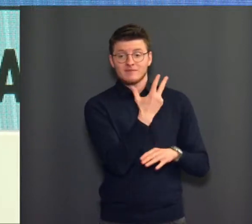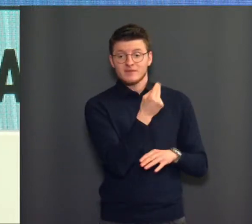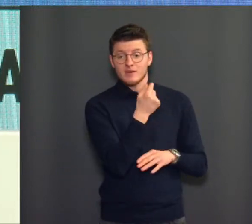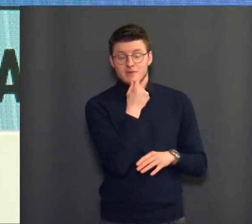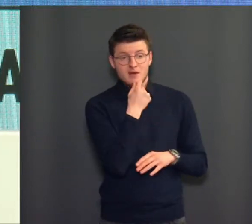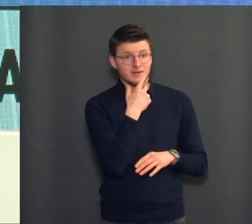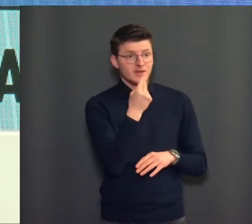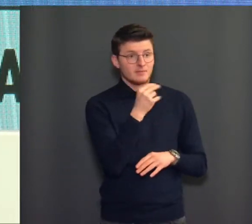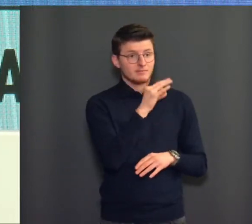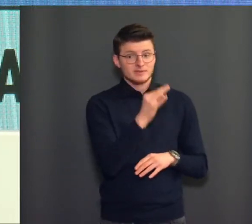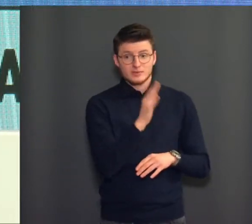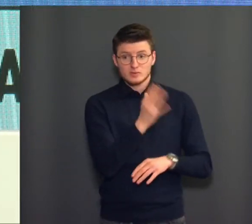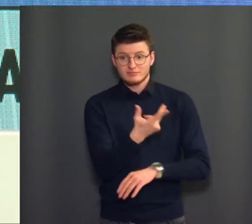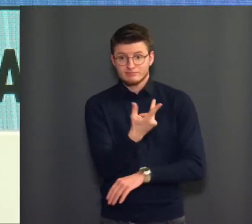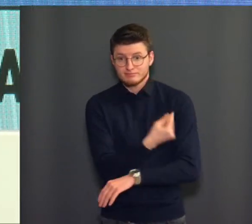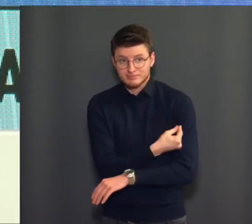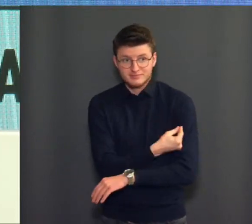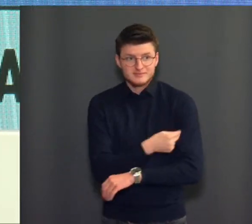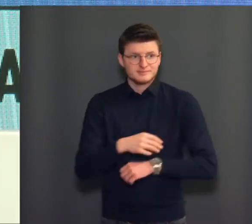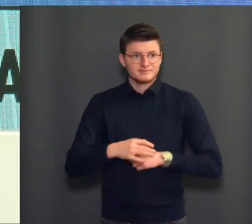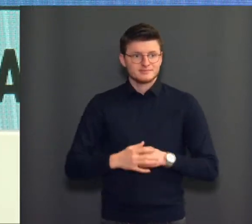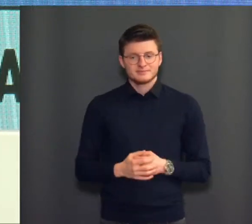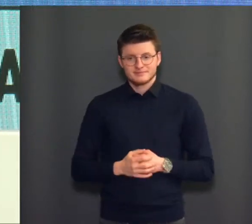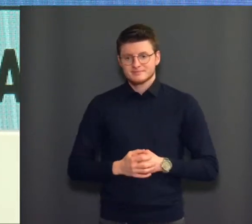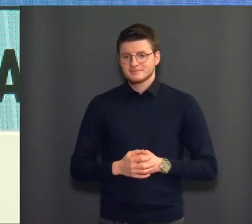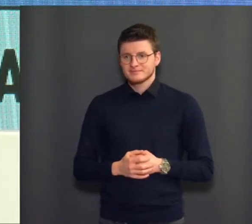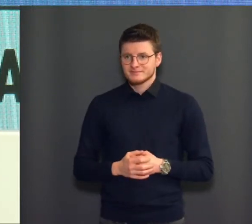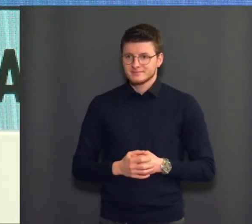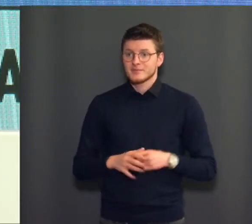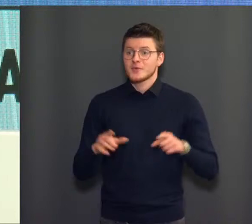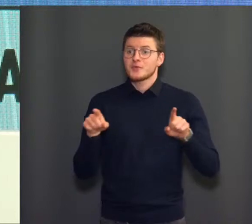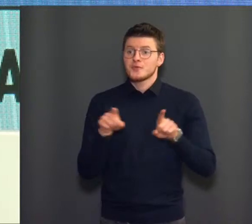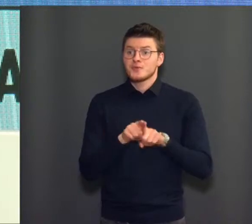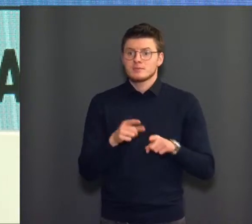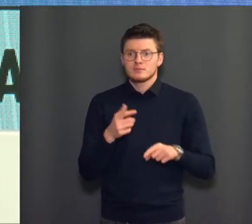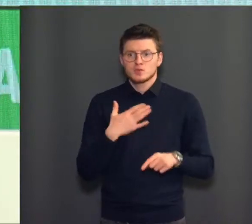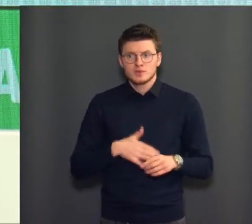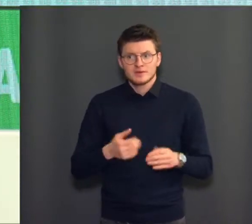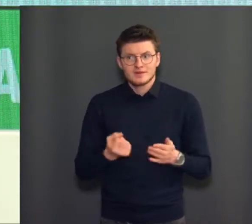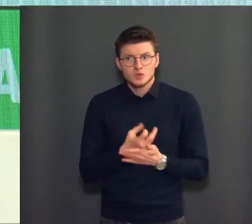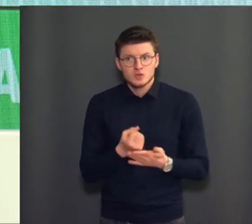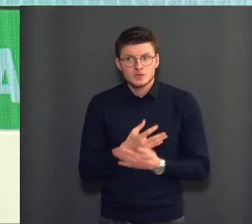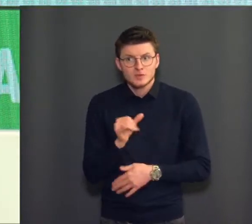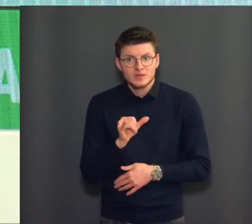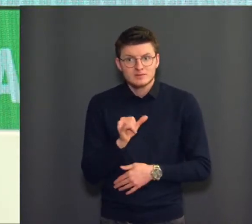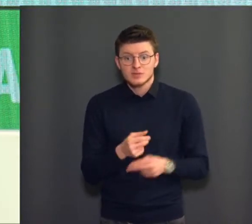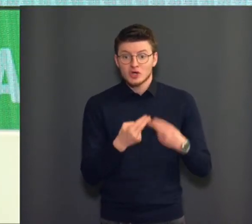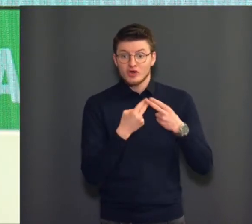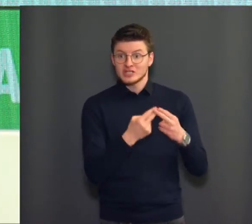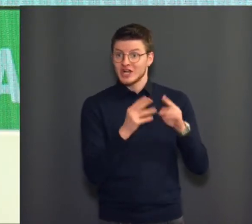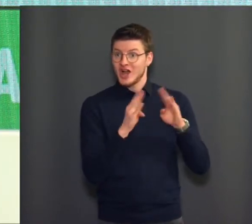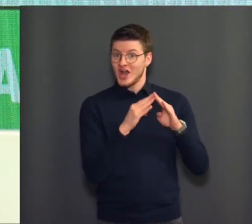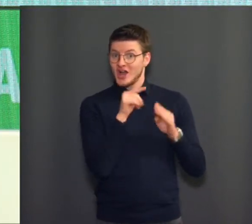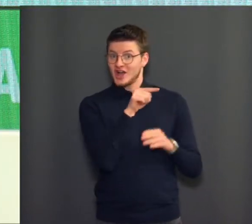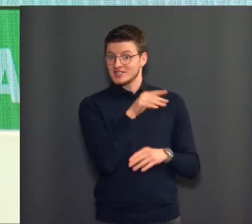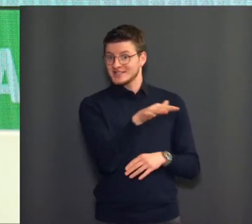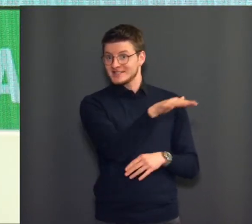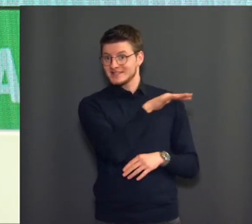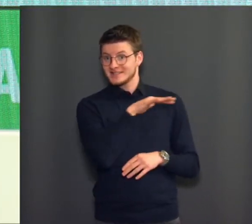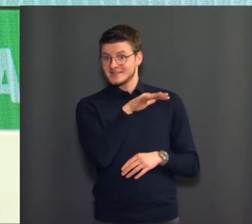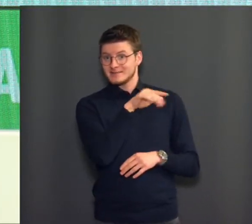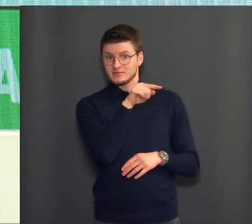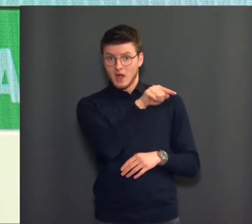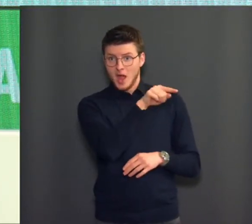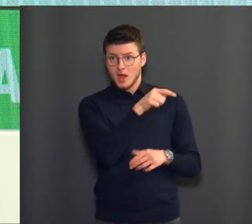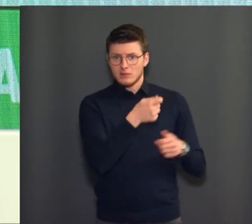Daarnaast is er nog steeds goed nieuws te melden vanuit de woonzorgcentra. Daar blijft de situatie nog altijd goed onder controle. Opnieuw